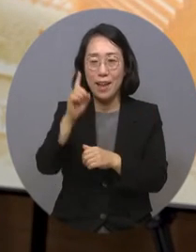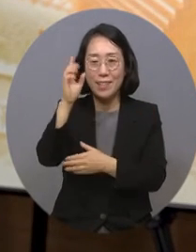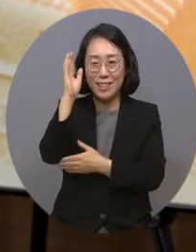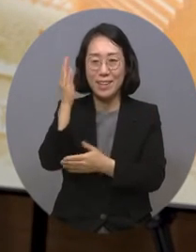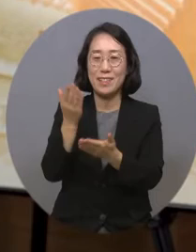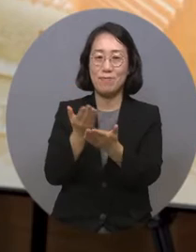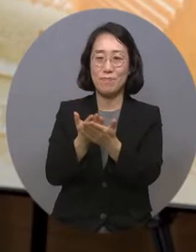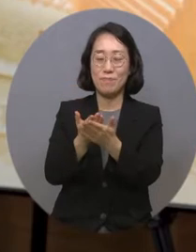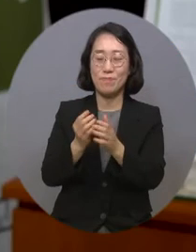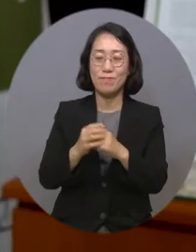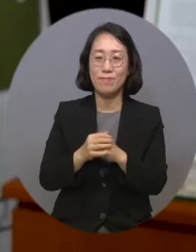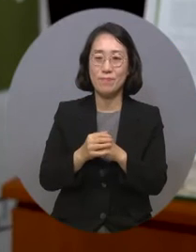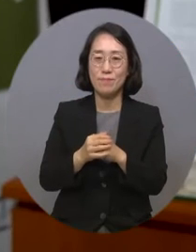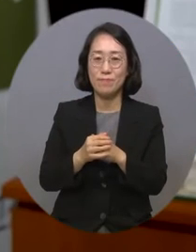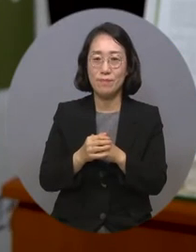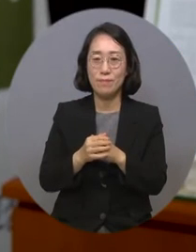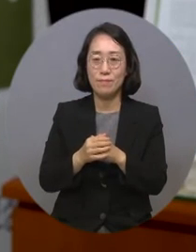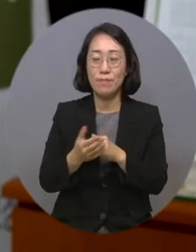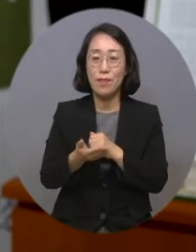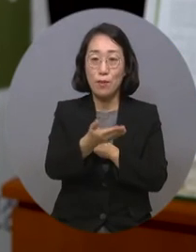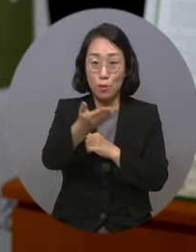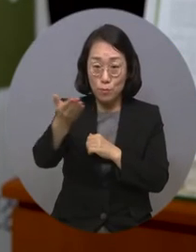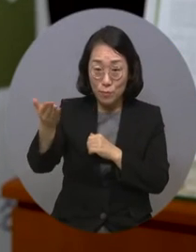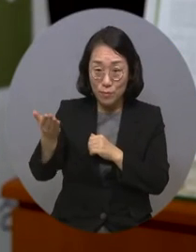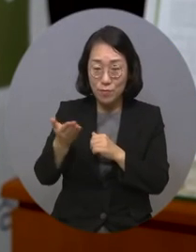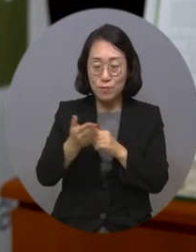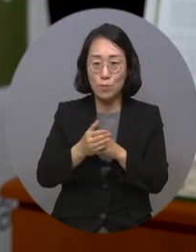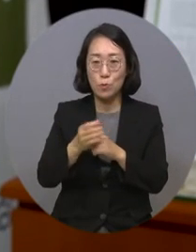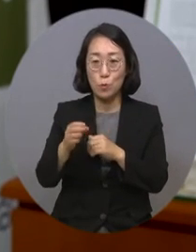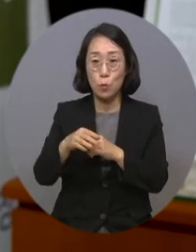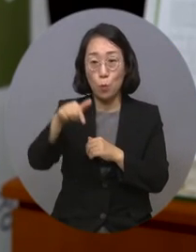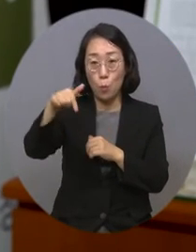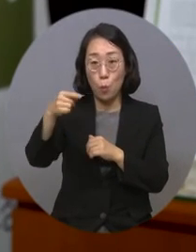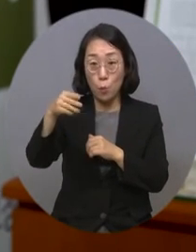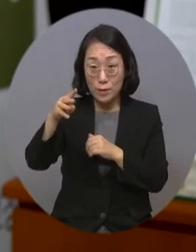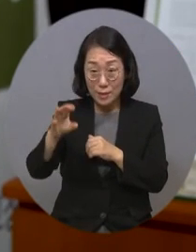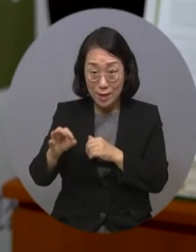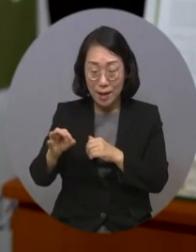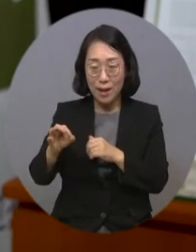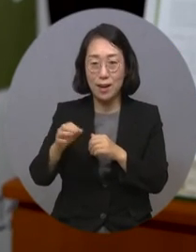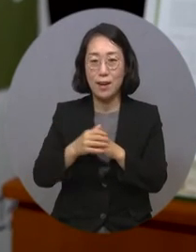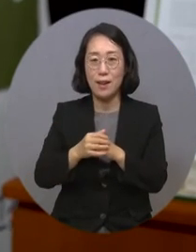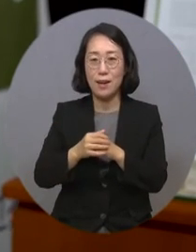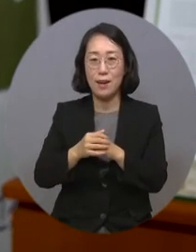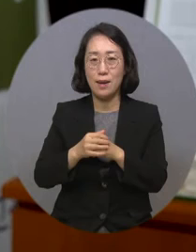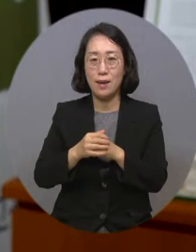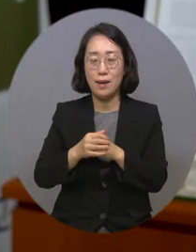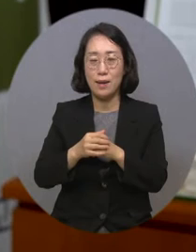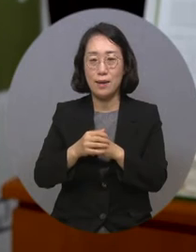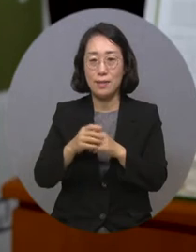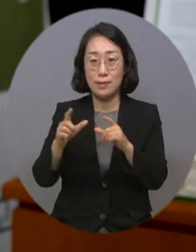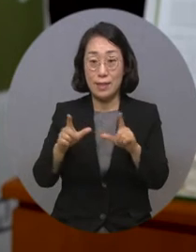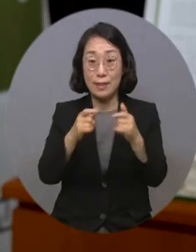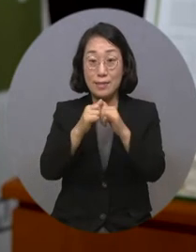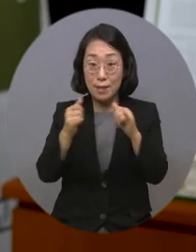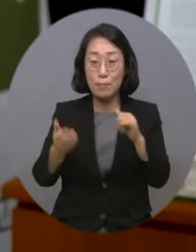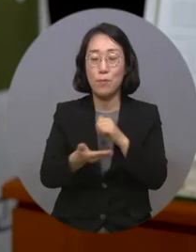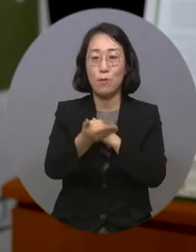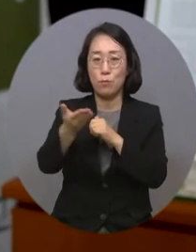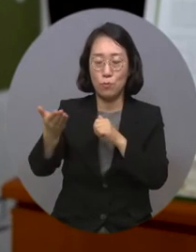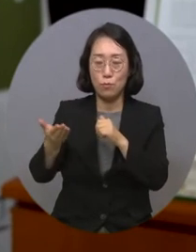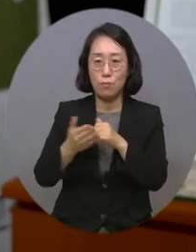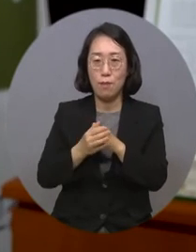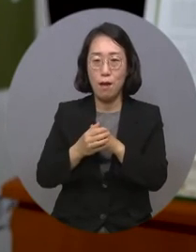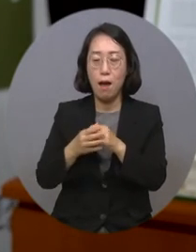말씀 부탁드리겠습니다. 우리 복지TV 시청자 여러분, 또 우리 사랑하고 존경하는 우리 고창 국민 여러분, 예,